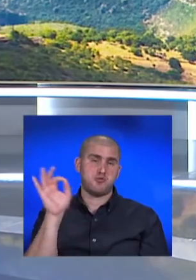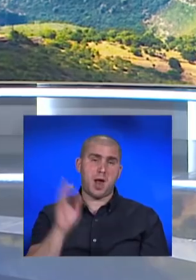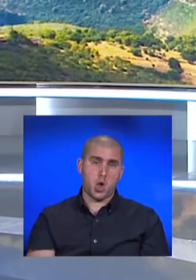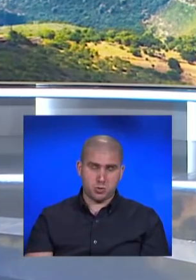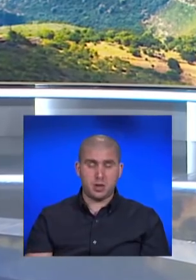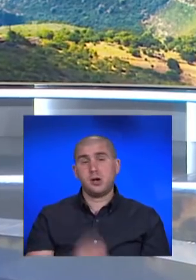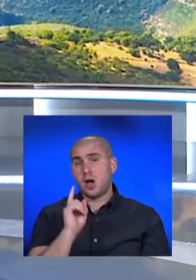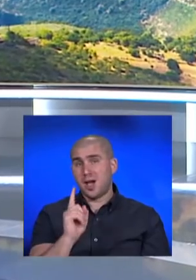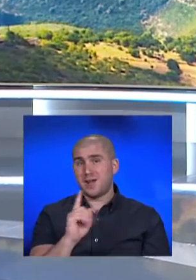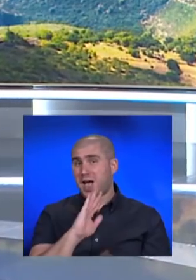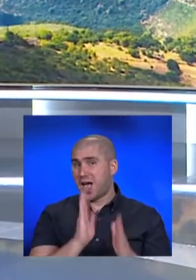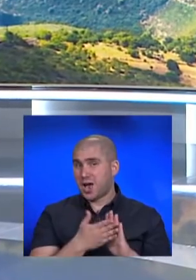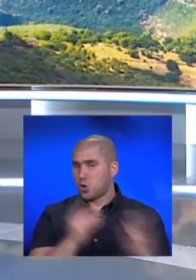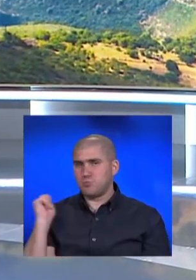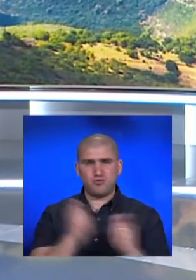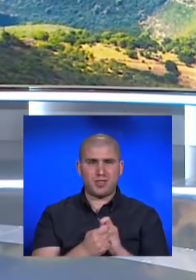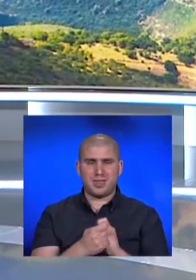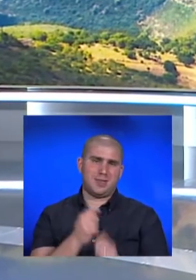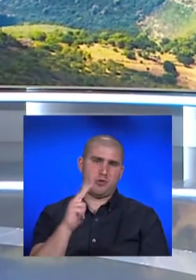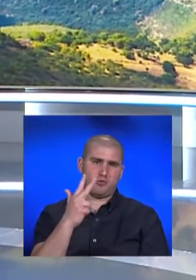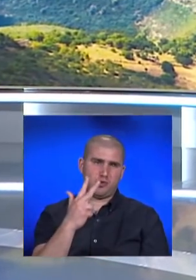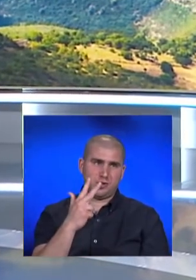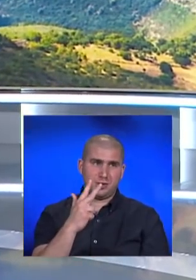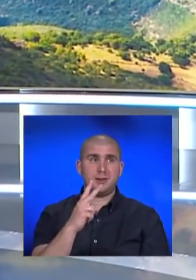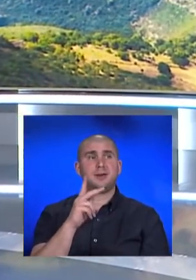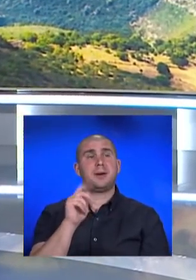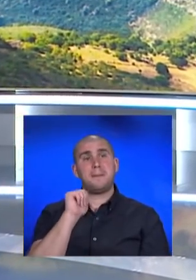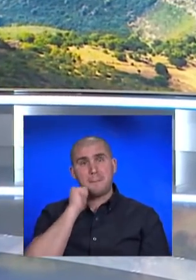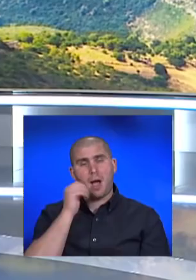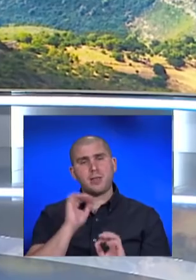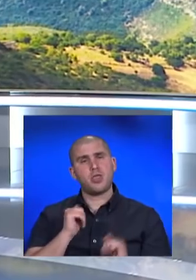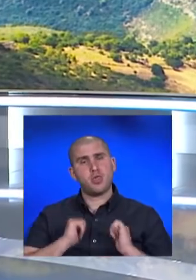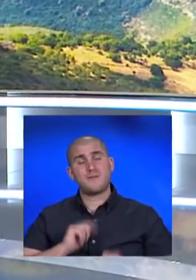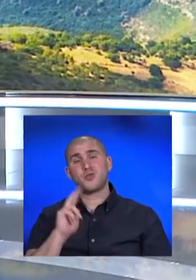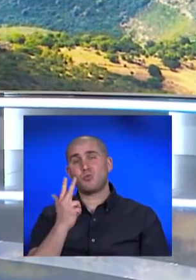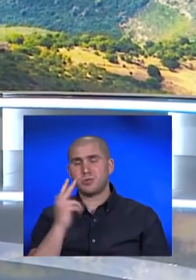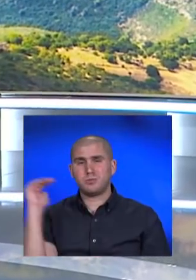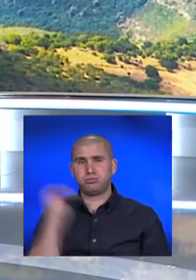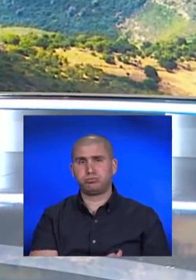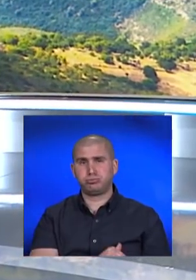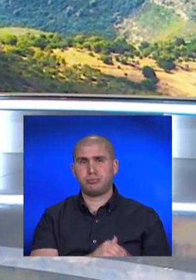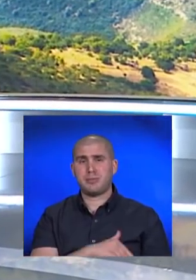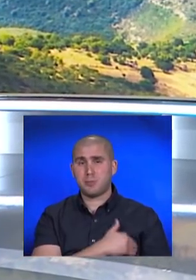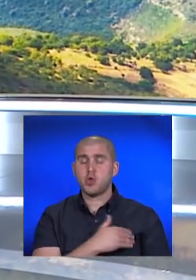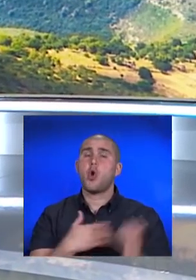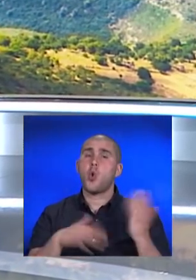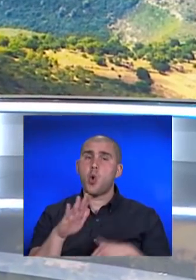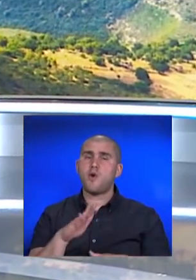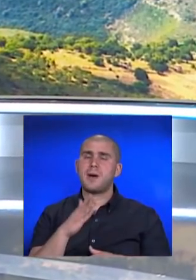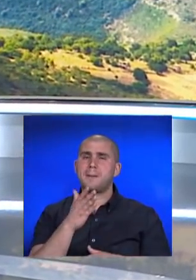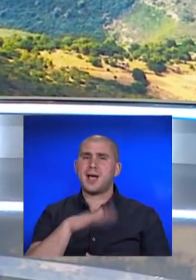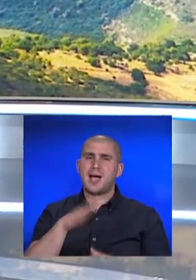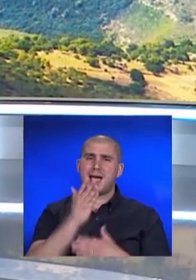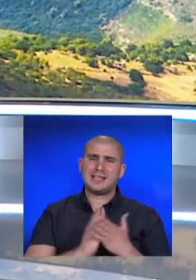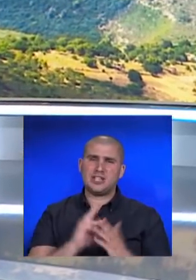כל זה משתנה ביום שלישי. מחר אמנם עדיין נוח, אבל יום שלישי ירידה בטמפרטורות, בעיקר בחצי השני של היום, ויתחיל